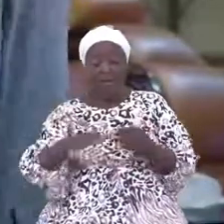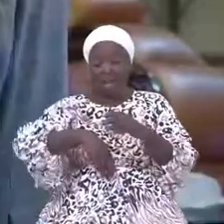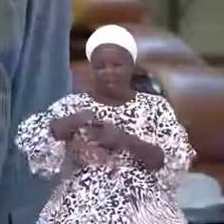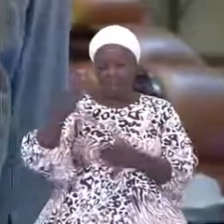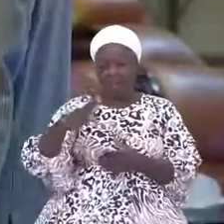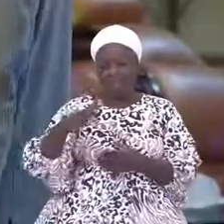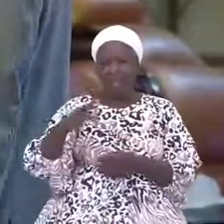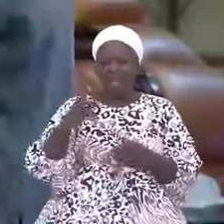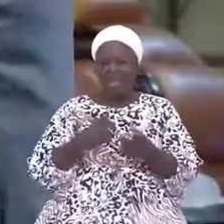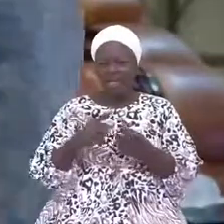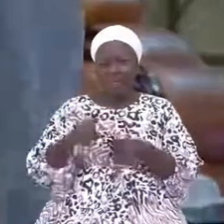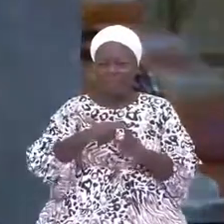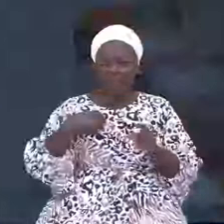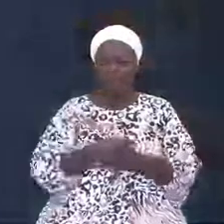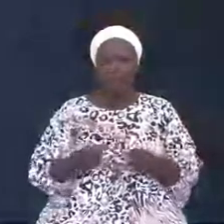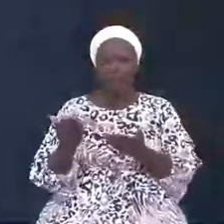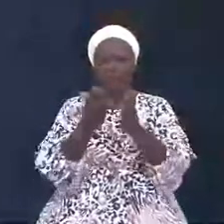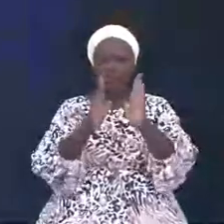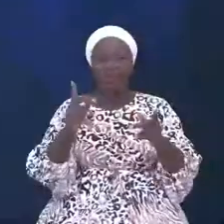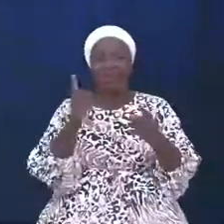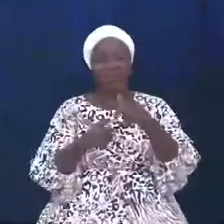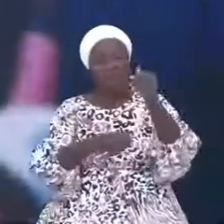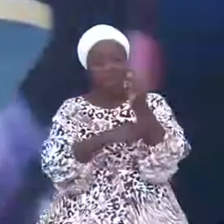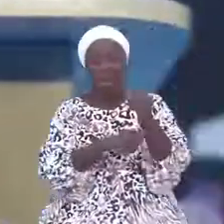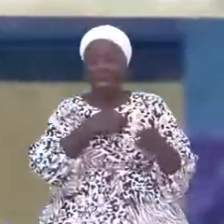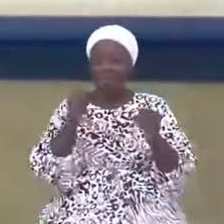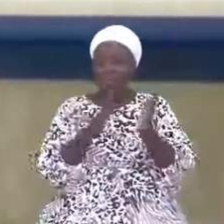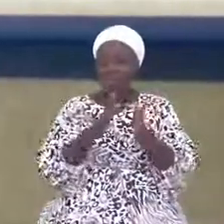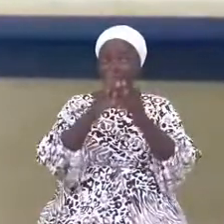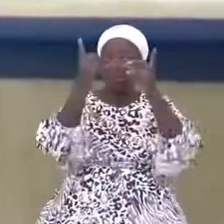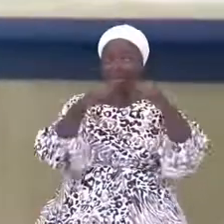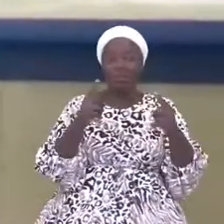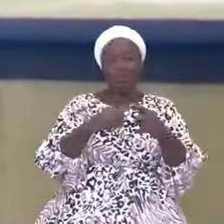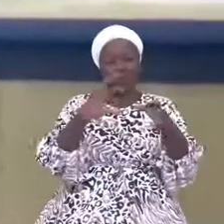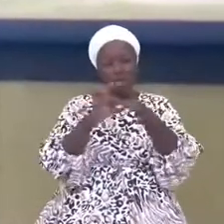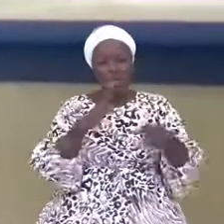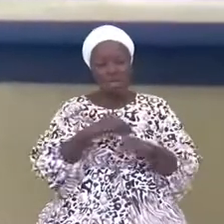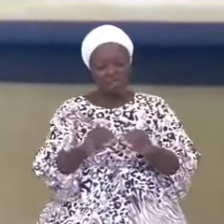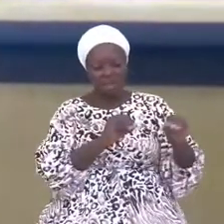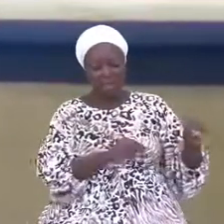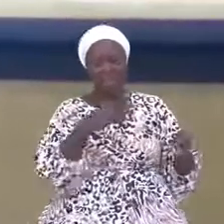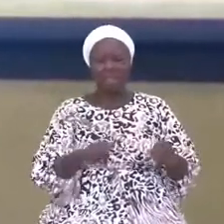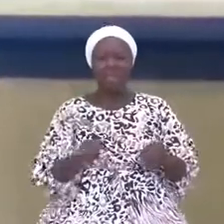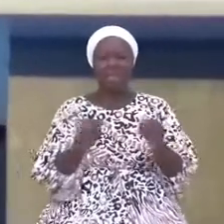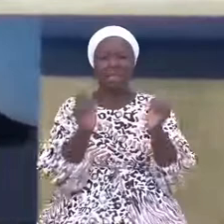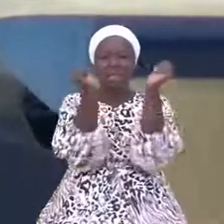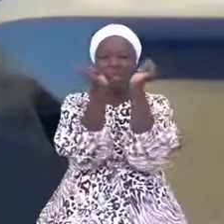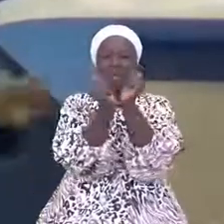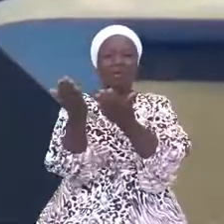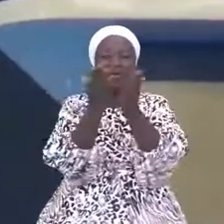les gentils de l'extérieur, mais nous étions esclaves à la sensualité. Et Jésus-Christ est venu